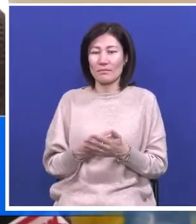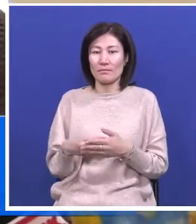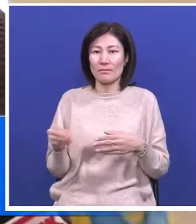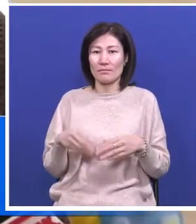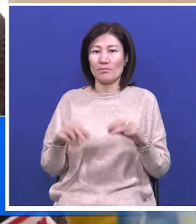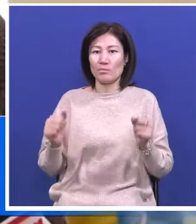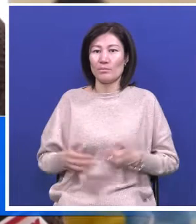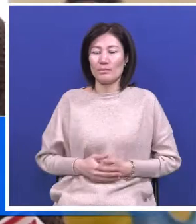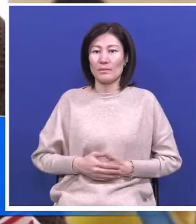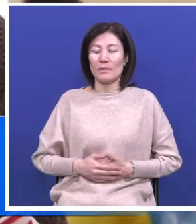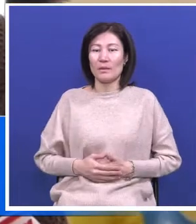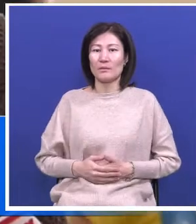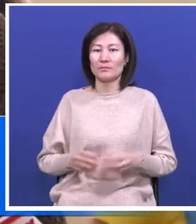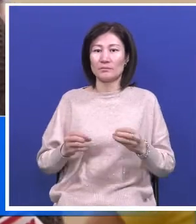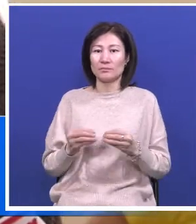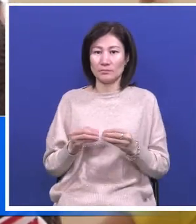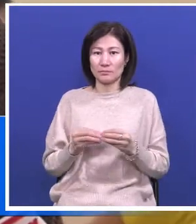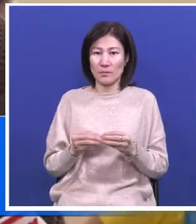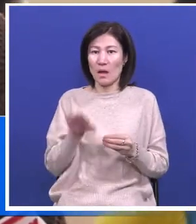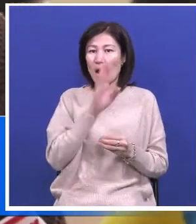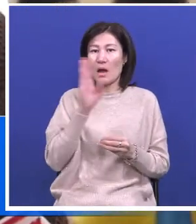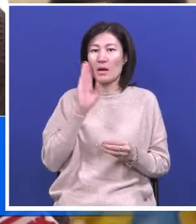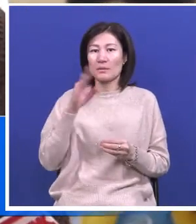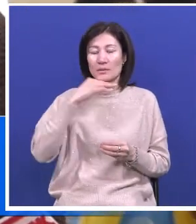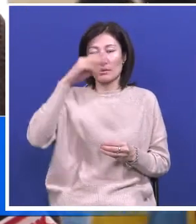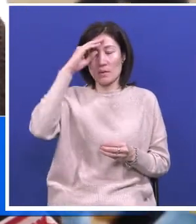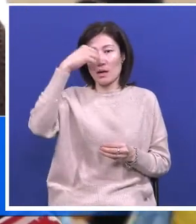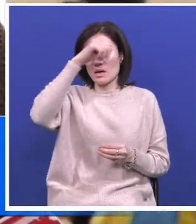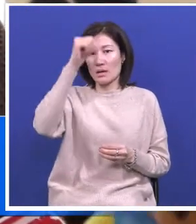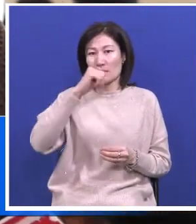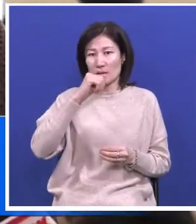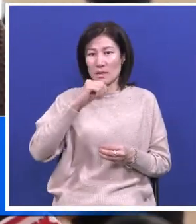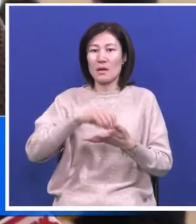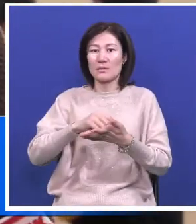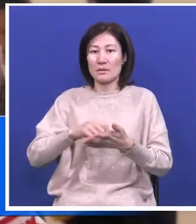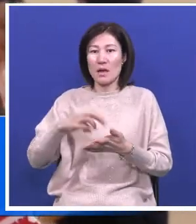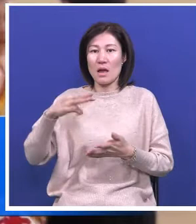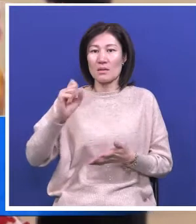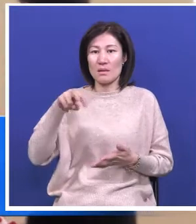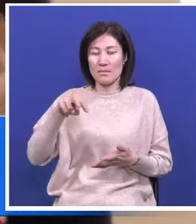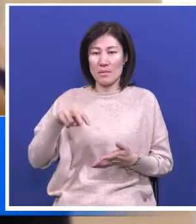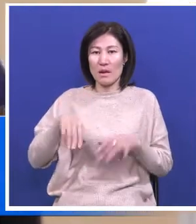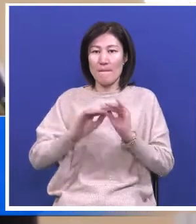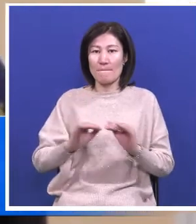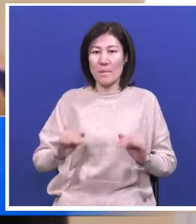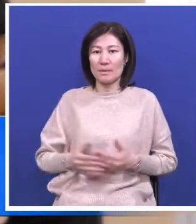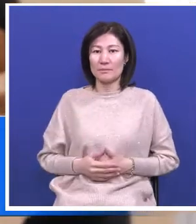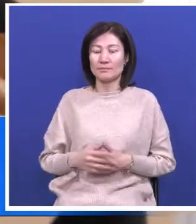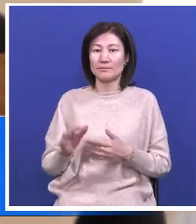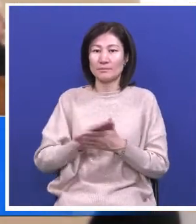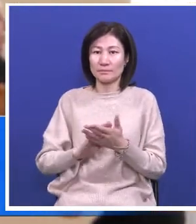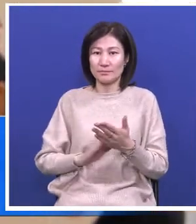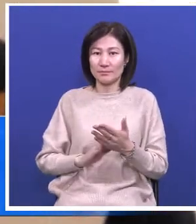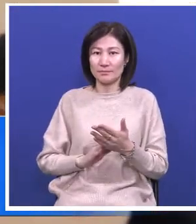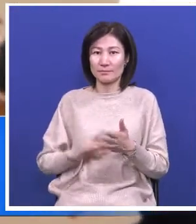Айын бірінен 10-ына дейін осы ата-аналарымыз бізді табелді жібереді, яғни келген балдардың пошлиналарын белгілеп,